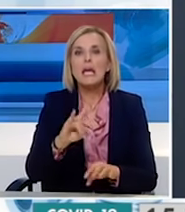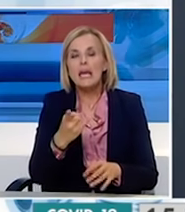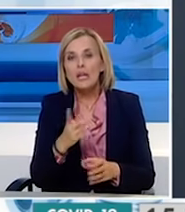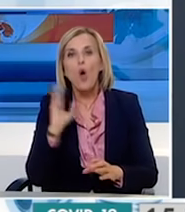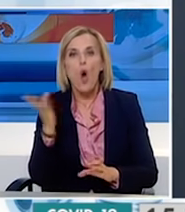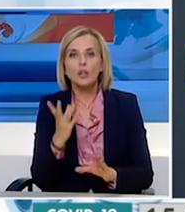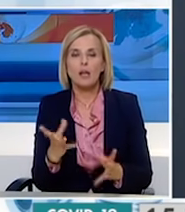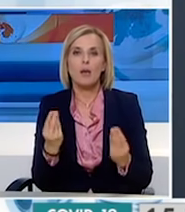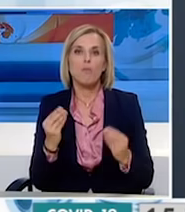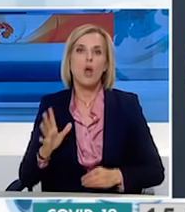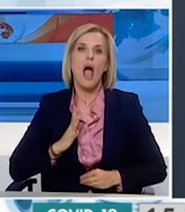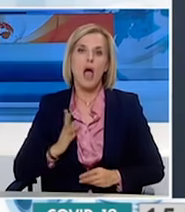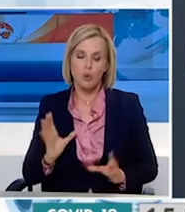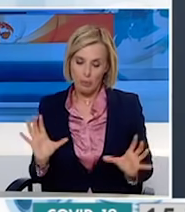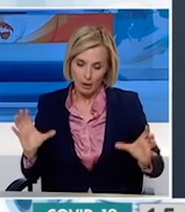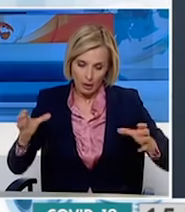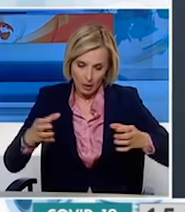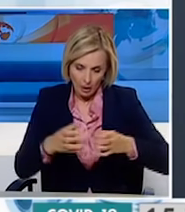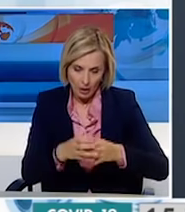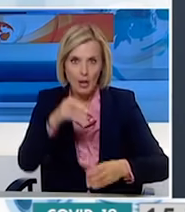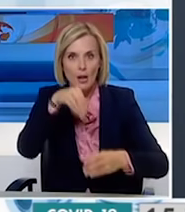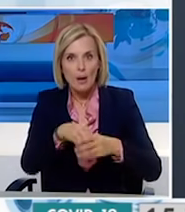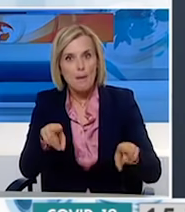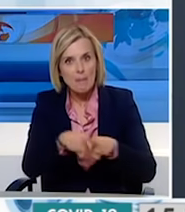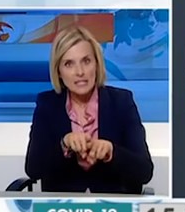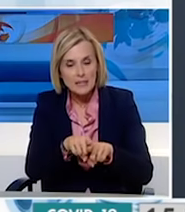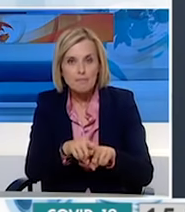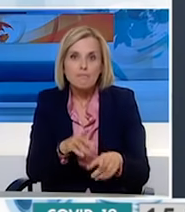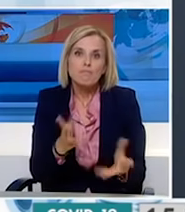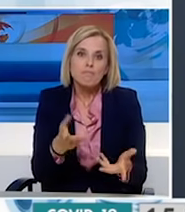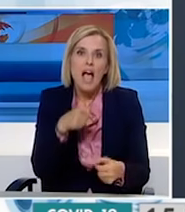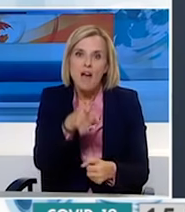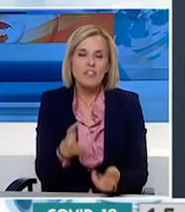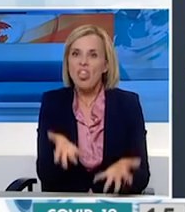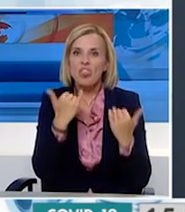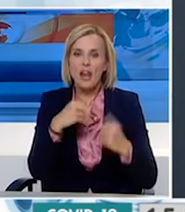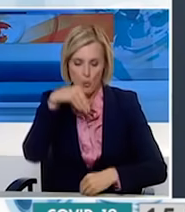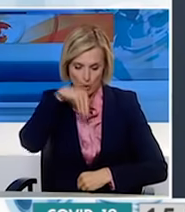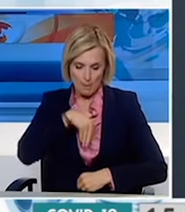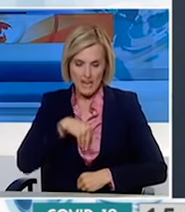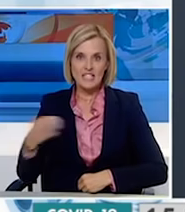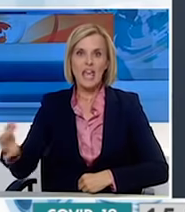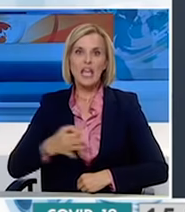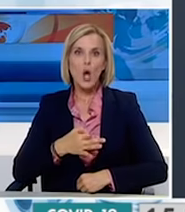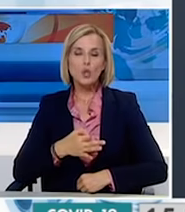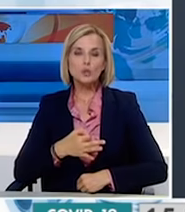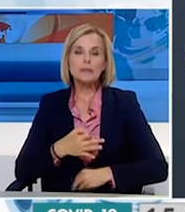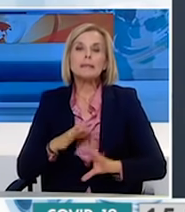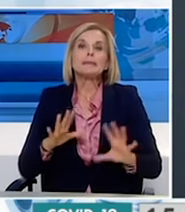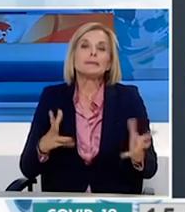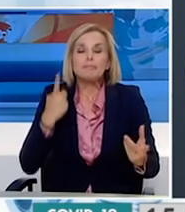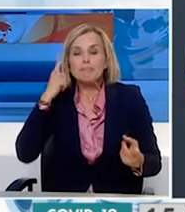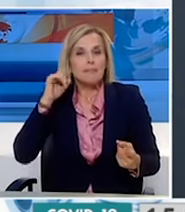κρουσμάτων συμμετέχουν ή όχι στο ρο 0 και δεν πρέπει να συμμετέχουν, γιατί είναι ενιαία η διασπορά του ιού σε αυτά τα συναθροίσματα